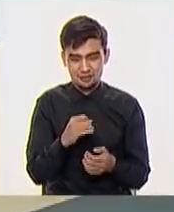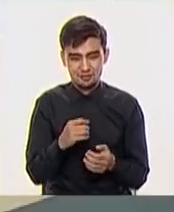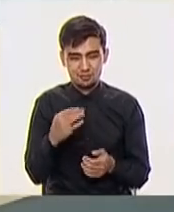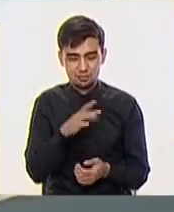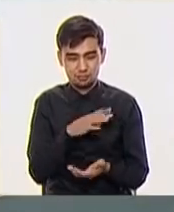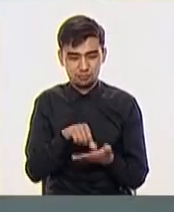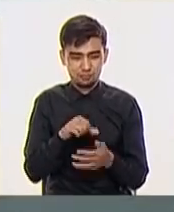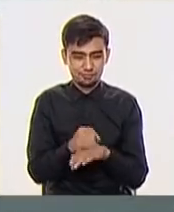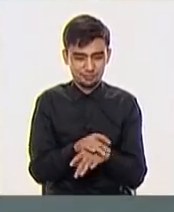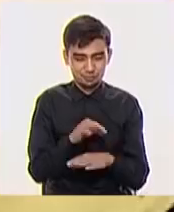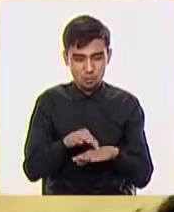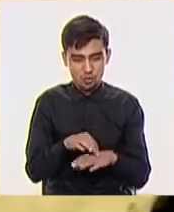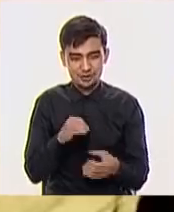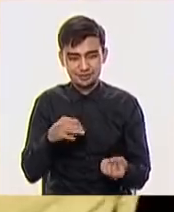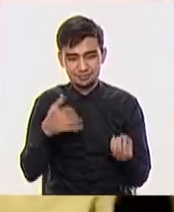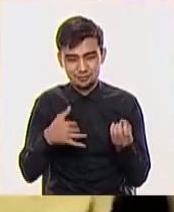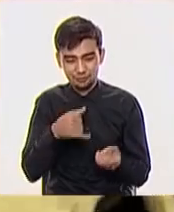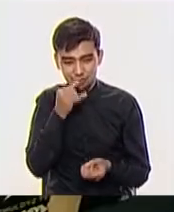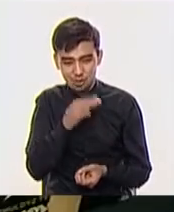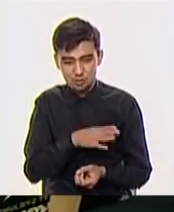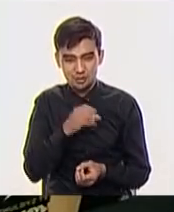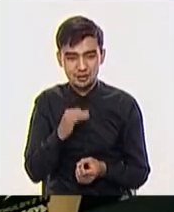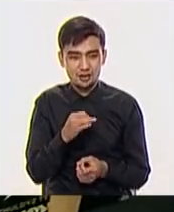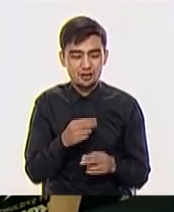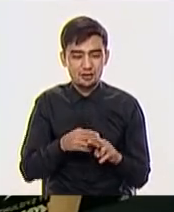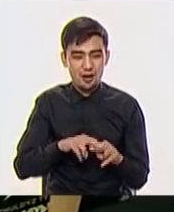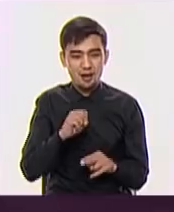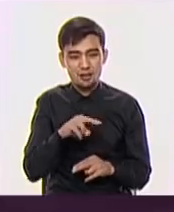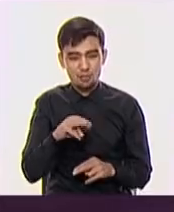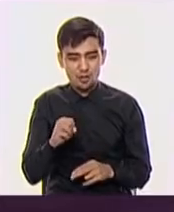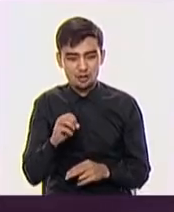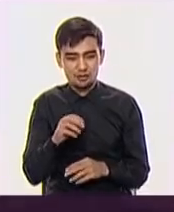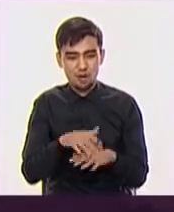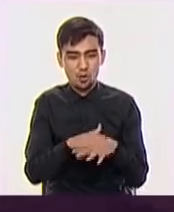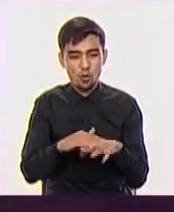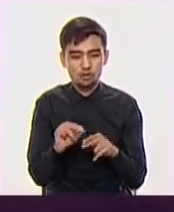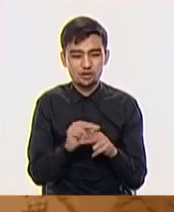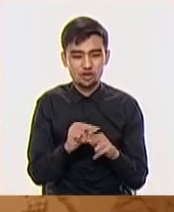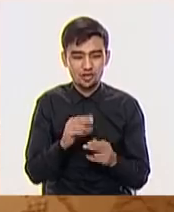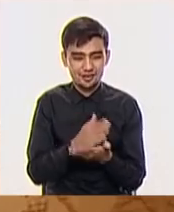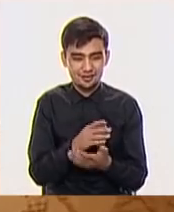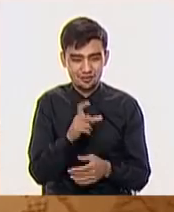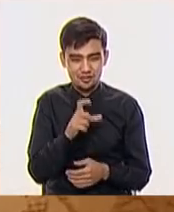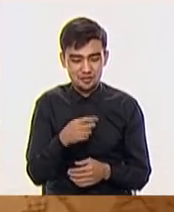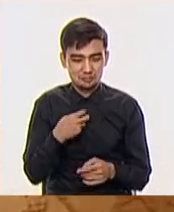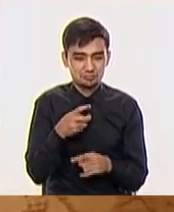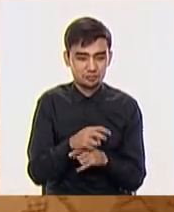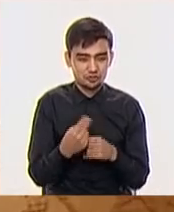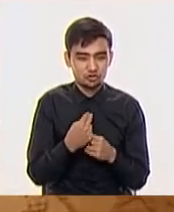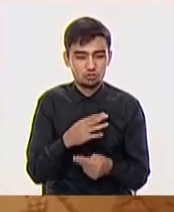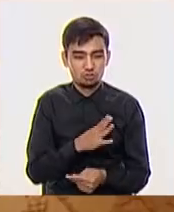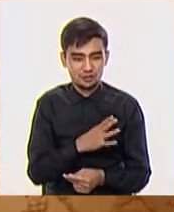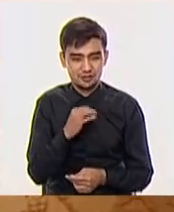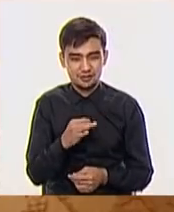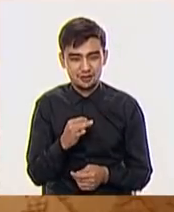жарасы шығып, домбыра шерте алмай қалған. Сол кезде Алма халық емшісіне жүгінген екен. Көз жара қаптап кеткен кезім